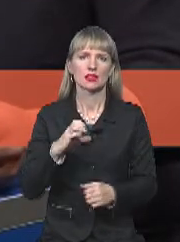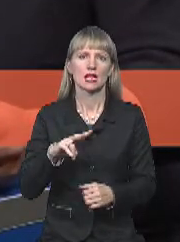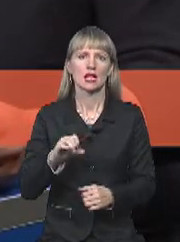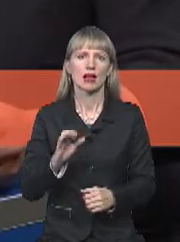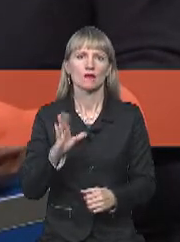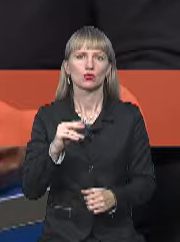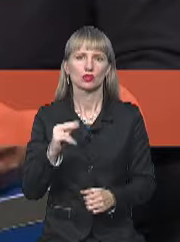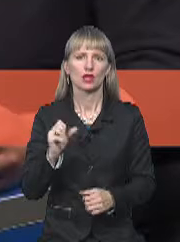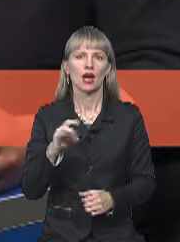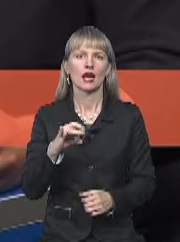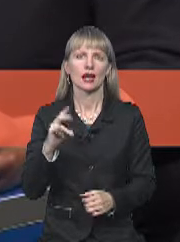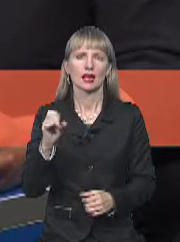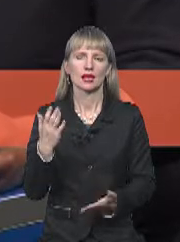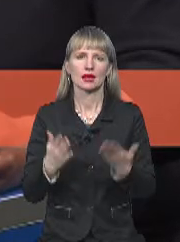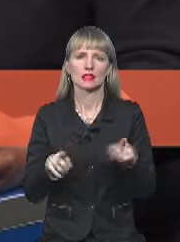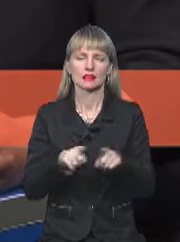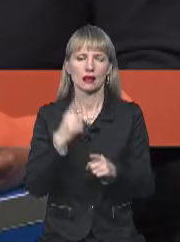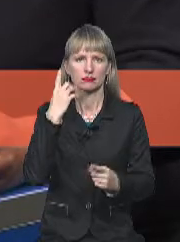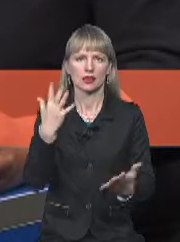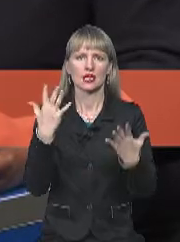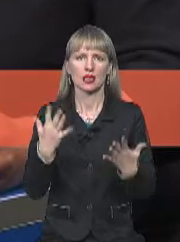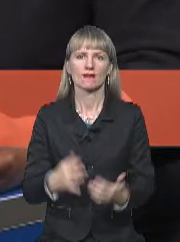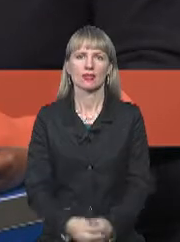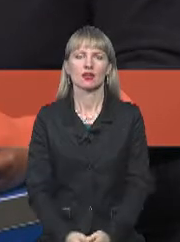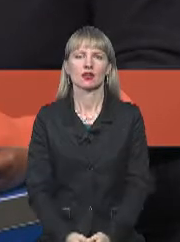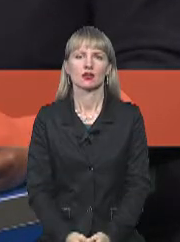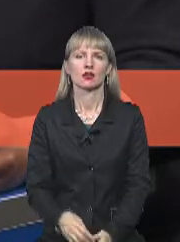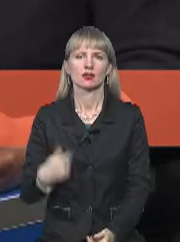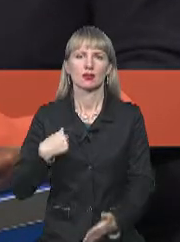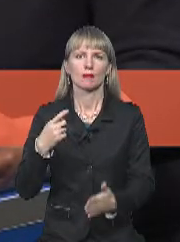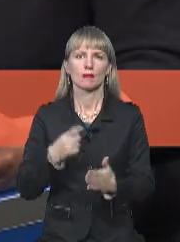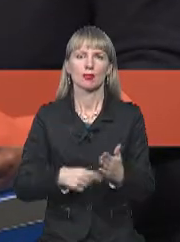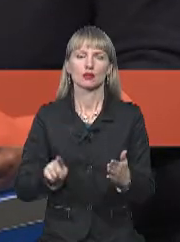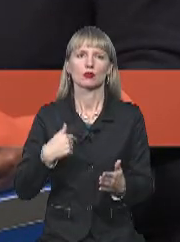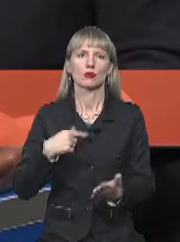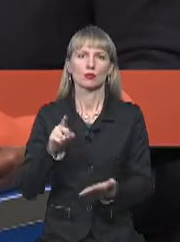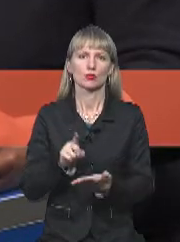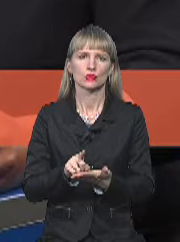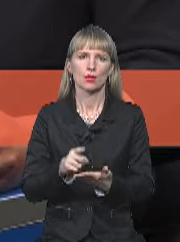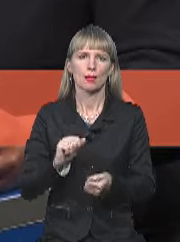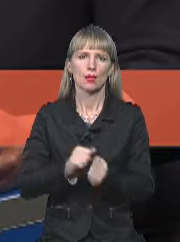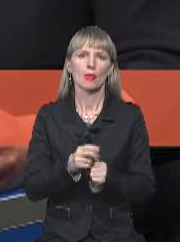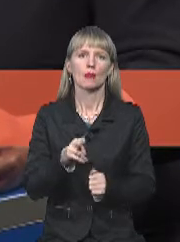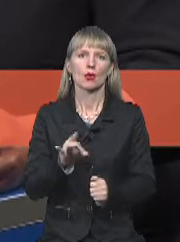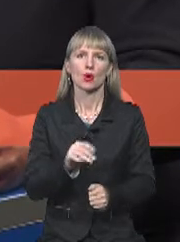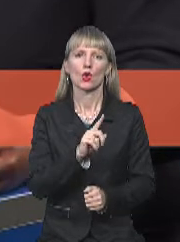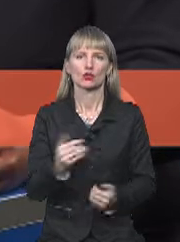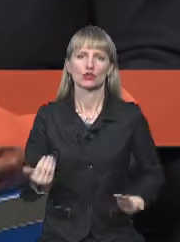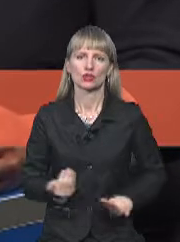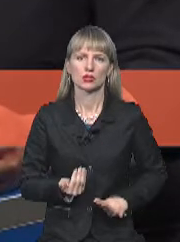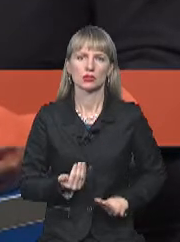от візуалізувати. І я певна, що ми мусимо пам'ятати про кожне життя